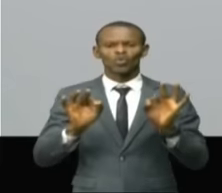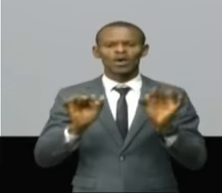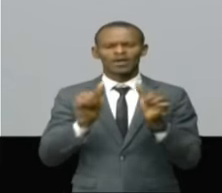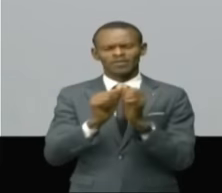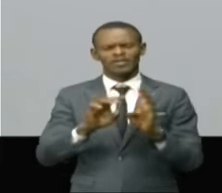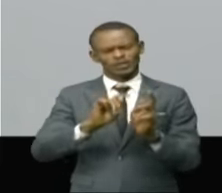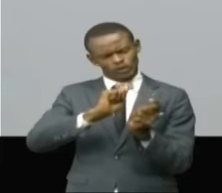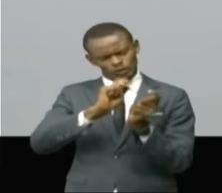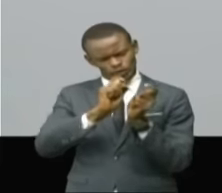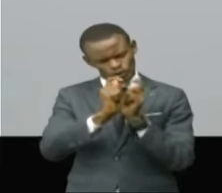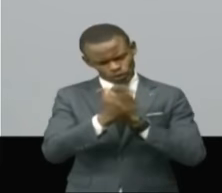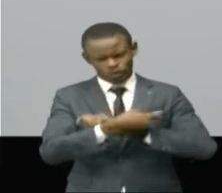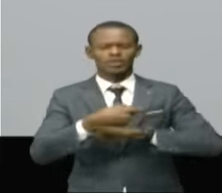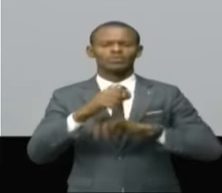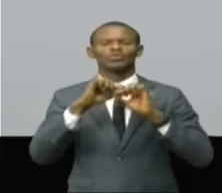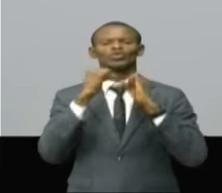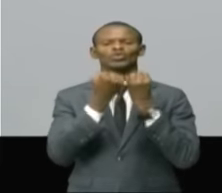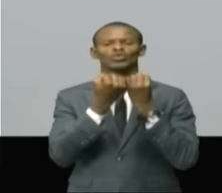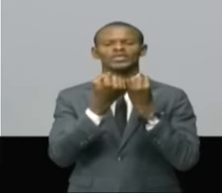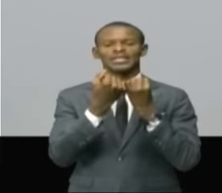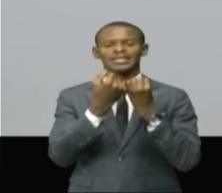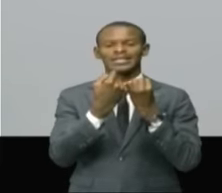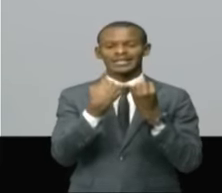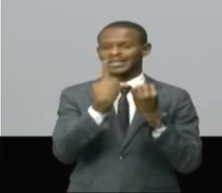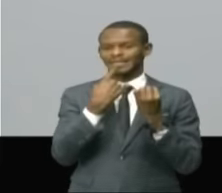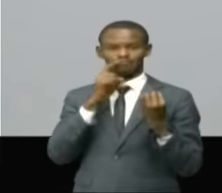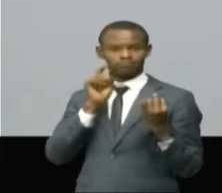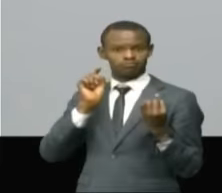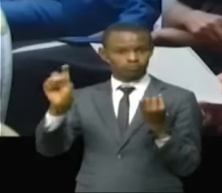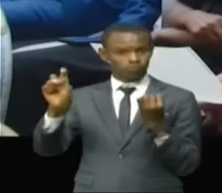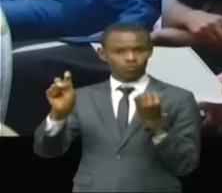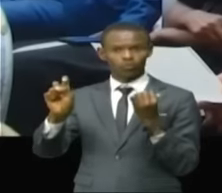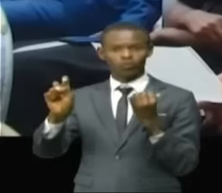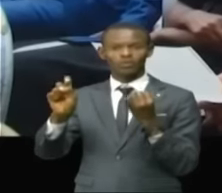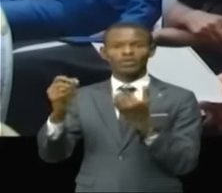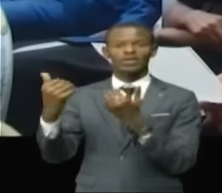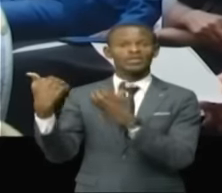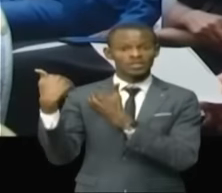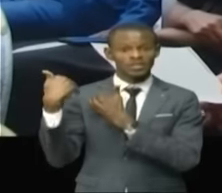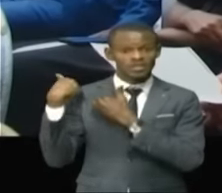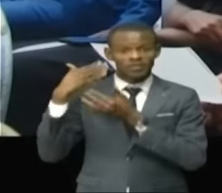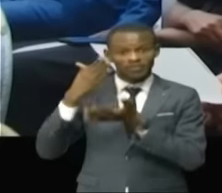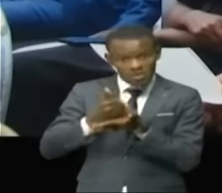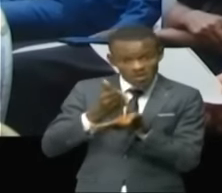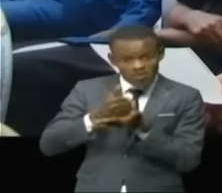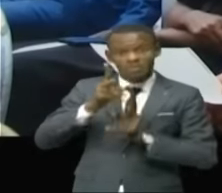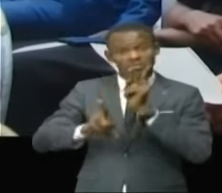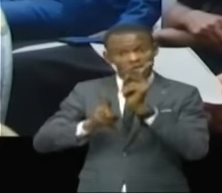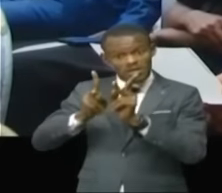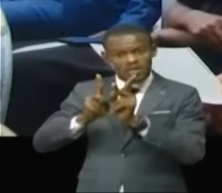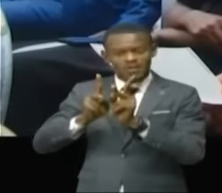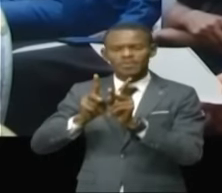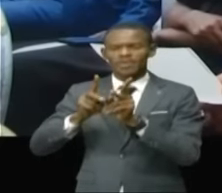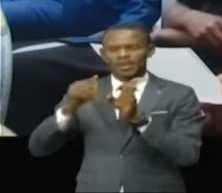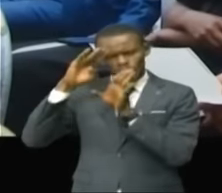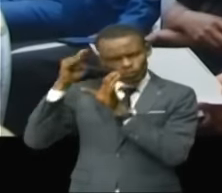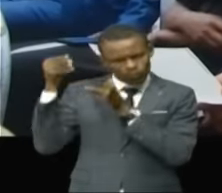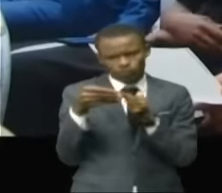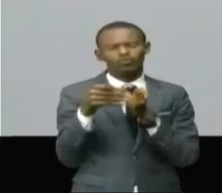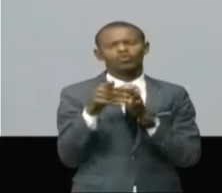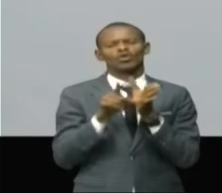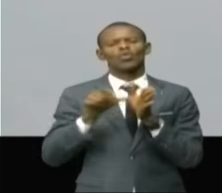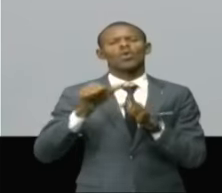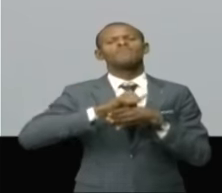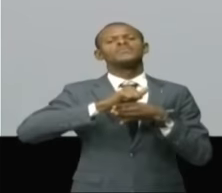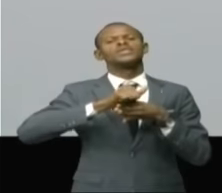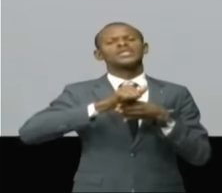de tous les acteurs publics et privés dans sa mise en œuvre effective sur le terrain. À titre